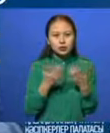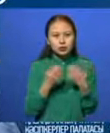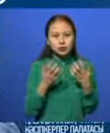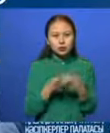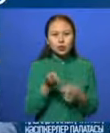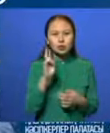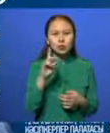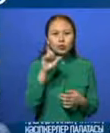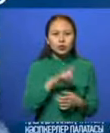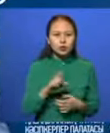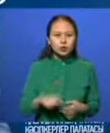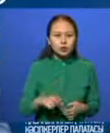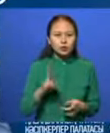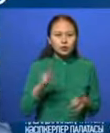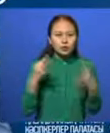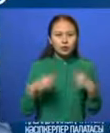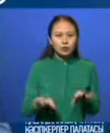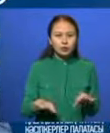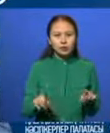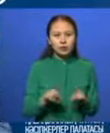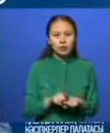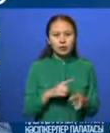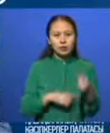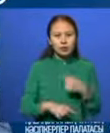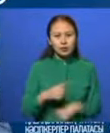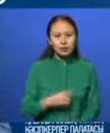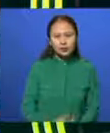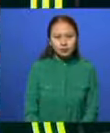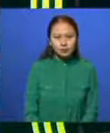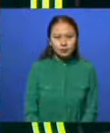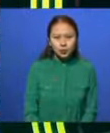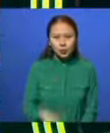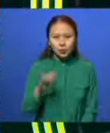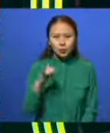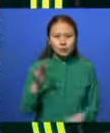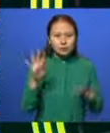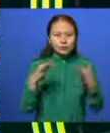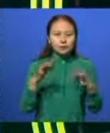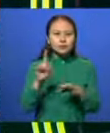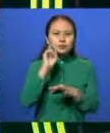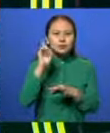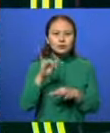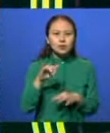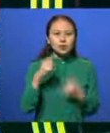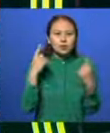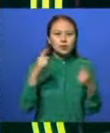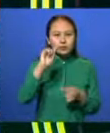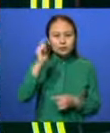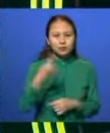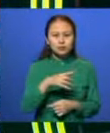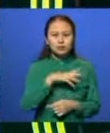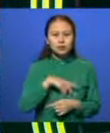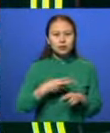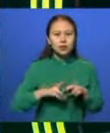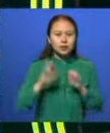кім төлеу керек, кімді босатуға болады, бұның бәрі съездің құзырына өтті. Оралда ерікті жастар жасақтары Ұлы Отан соғысының ардагерлері